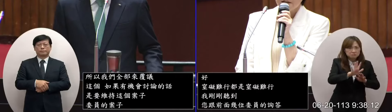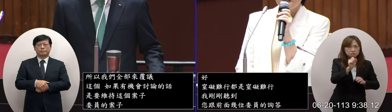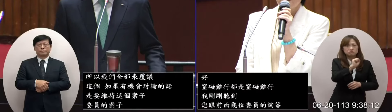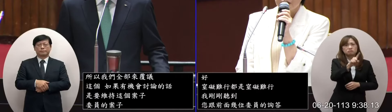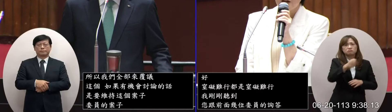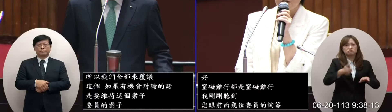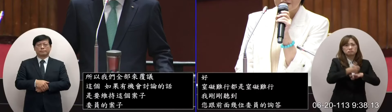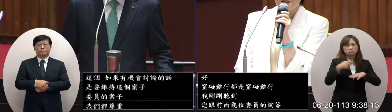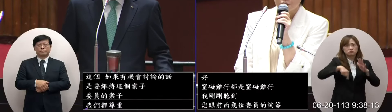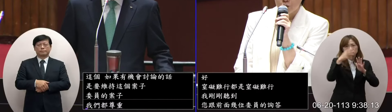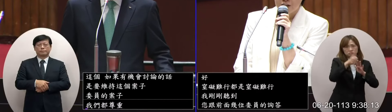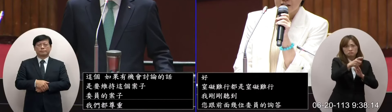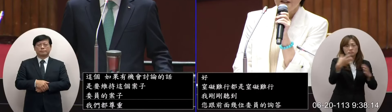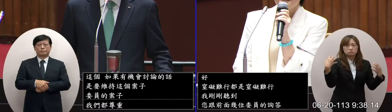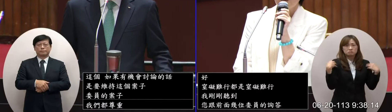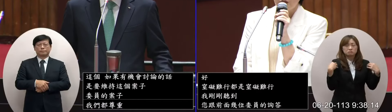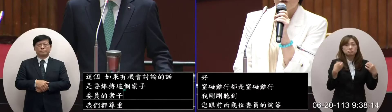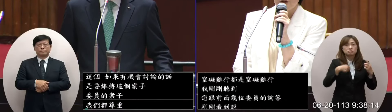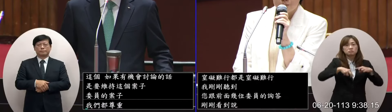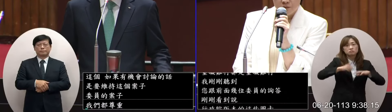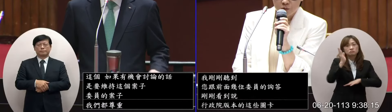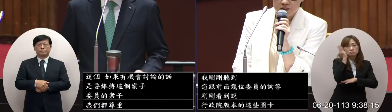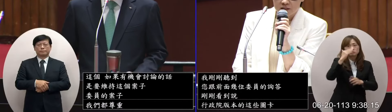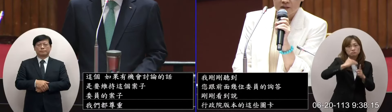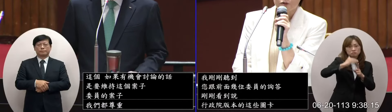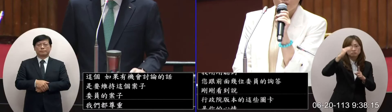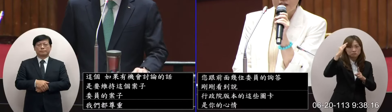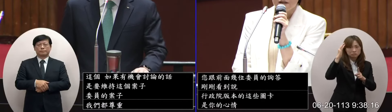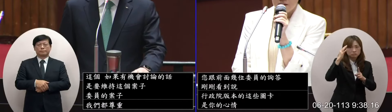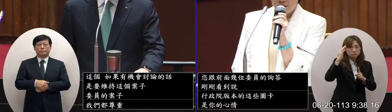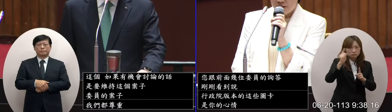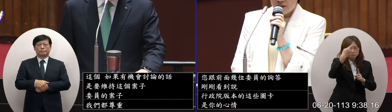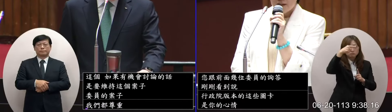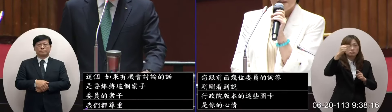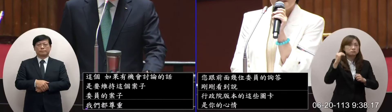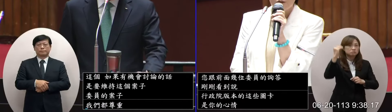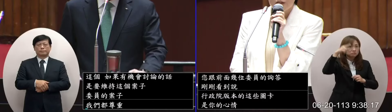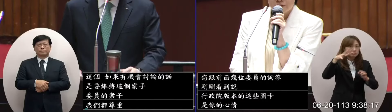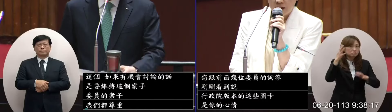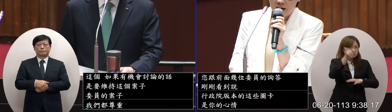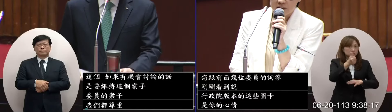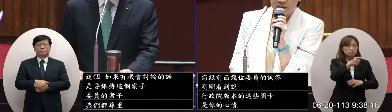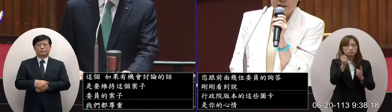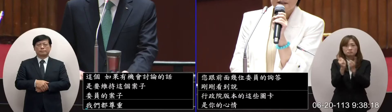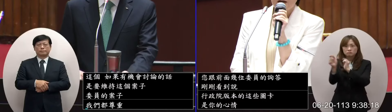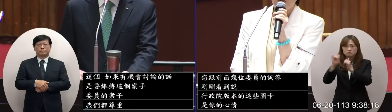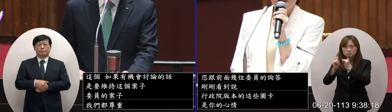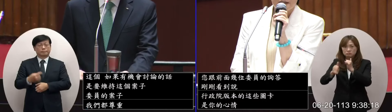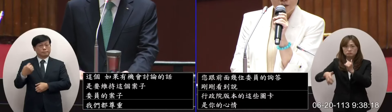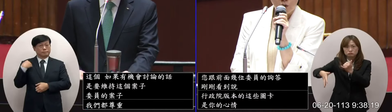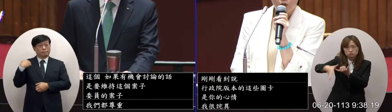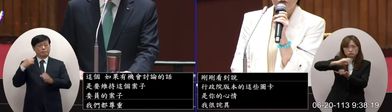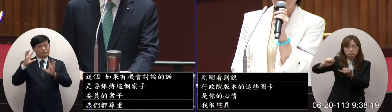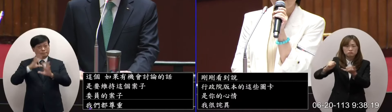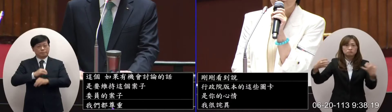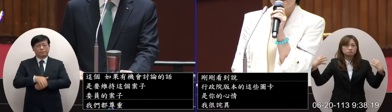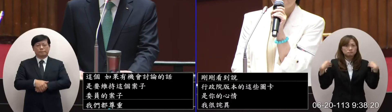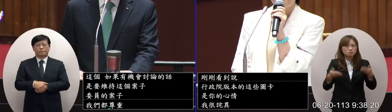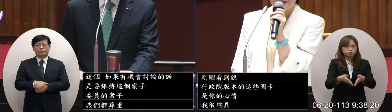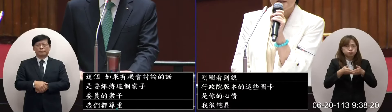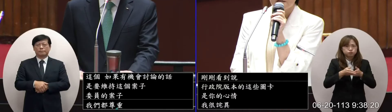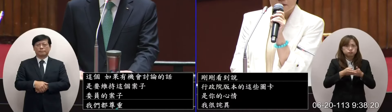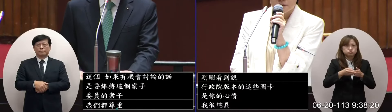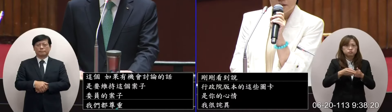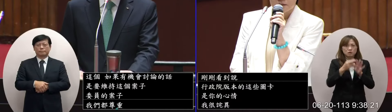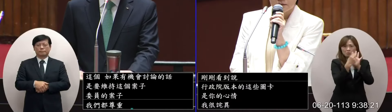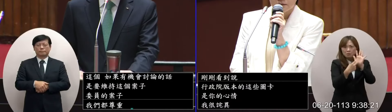院长了，你是最高行政首长，你要对全民负责，所以相关的法案、相关的理由都必须